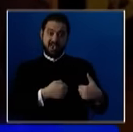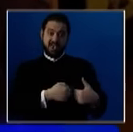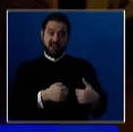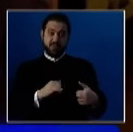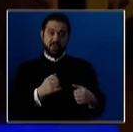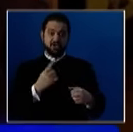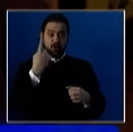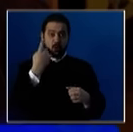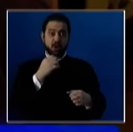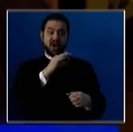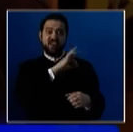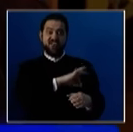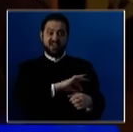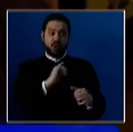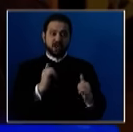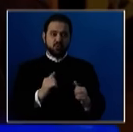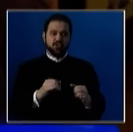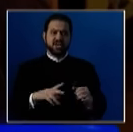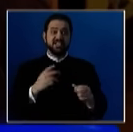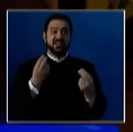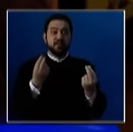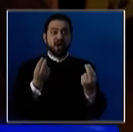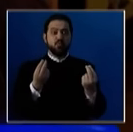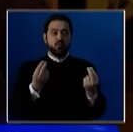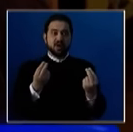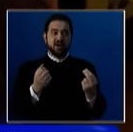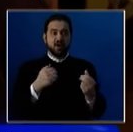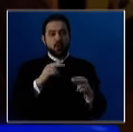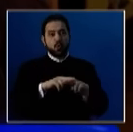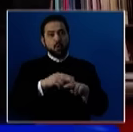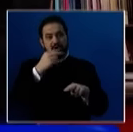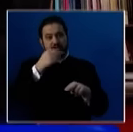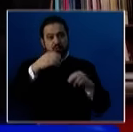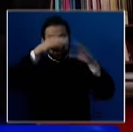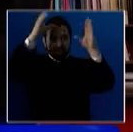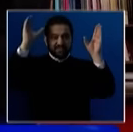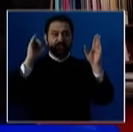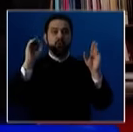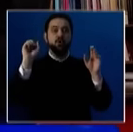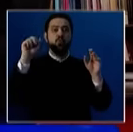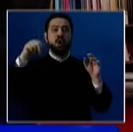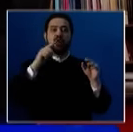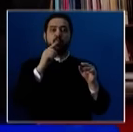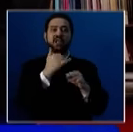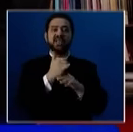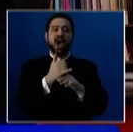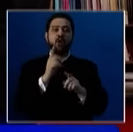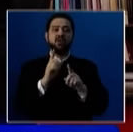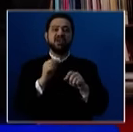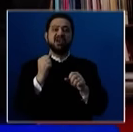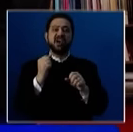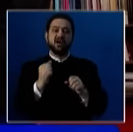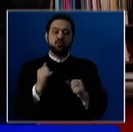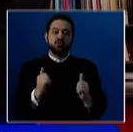fiu atunci strălucește mai mult când, așa cum spune Sfântul Ioan Gură de Aur, face toate spre bucuria tatălui.